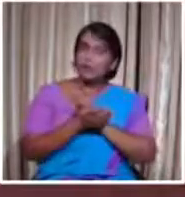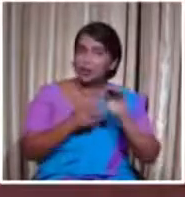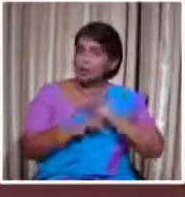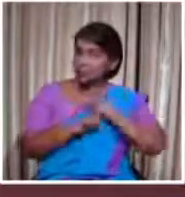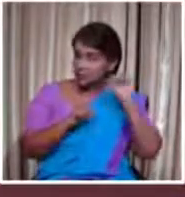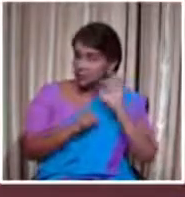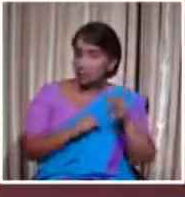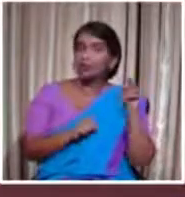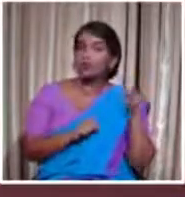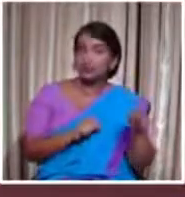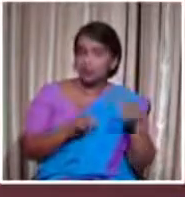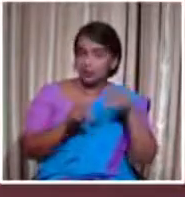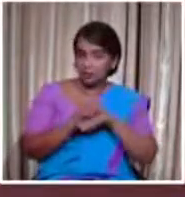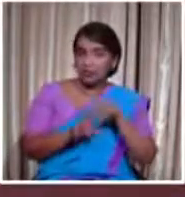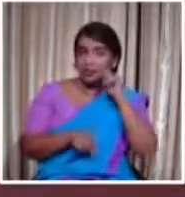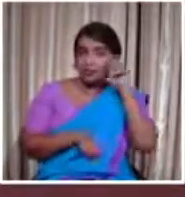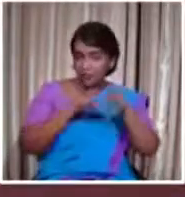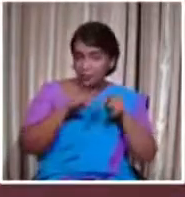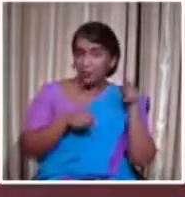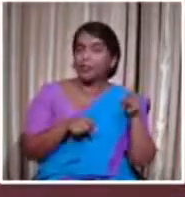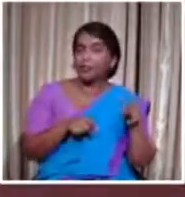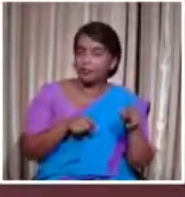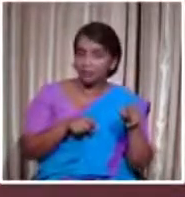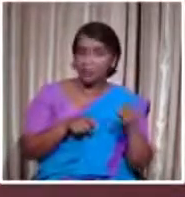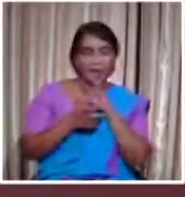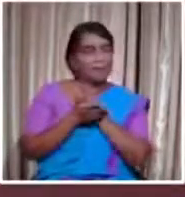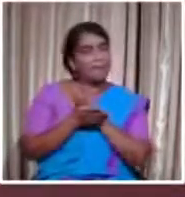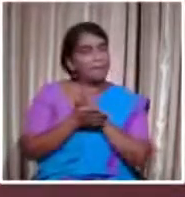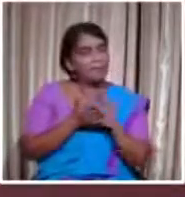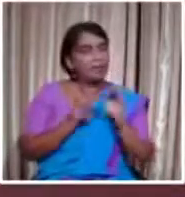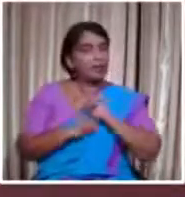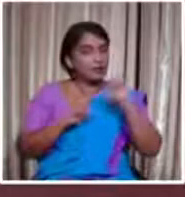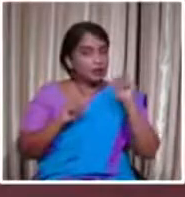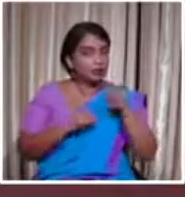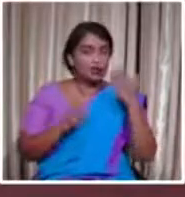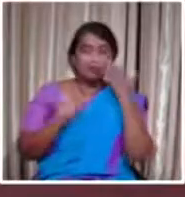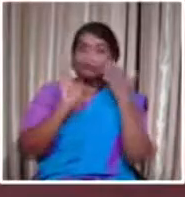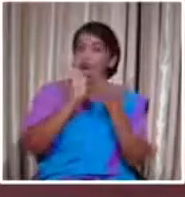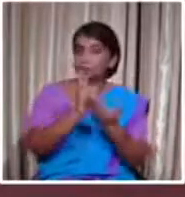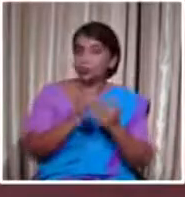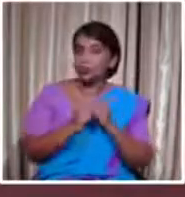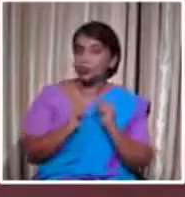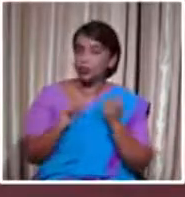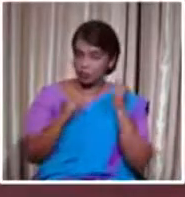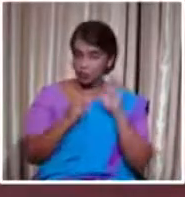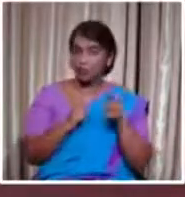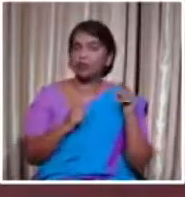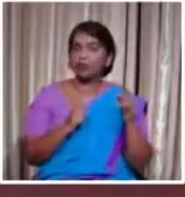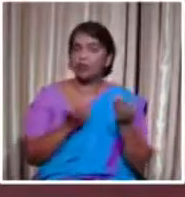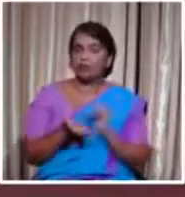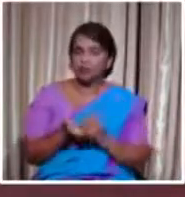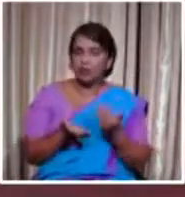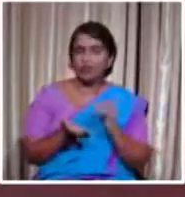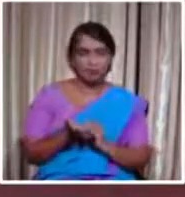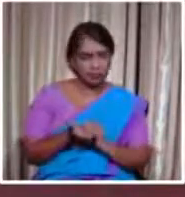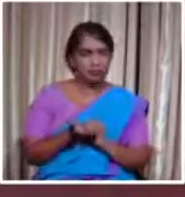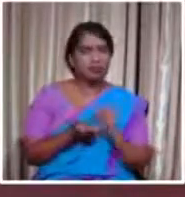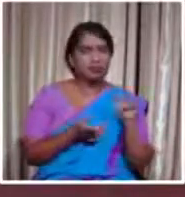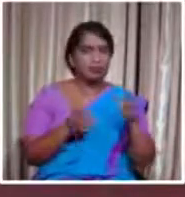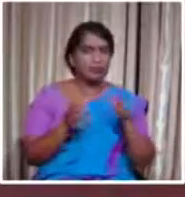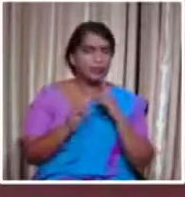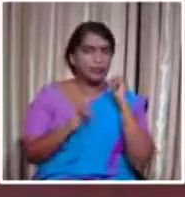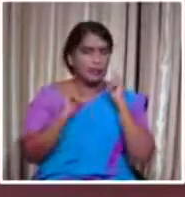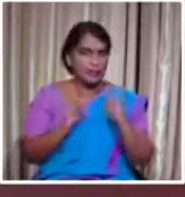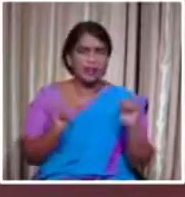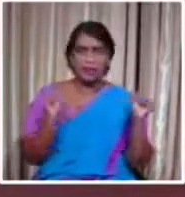ලෙස එම ස්ථානයේ රැඳී සිටින පිරිස සාමකාමී අරගලුවන් ලෙස හුවා දැක්වීමට උත්සාහ කළත් විටින් විට ආශ්‍රිත සිදු නීති